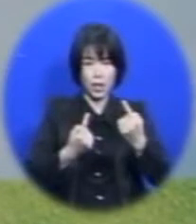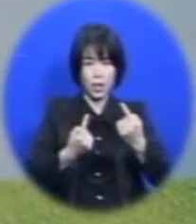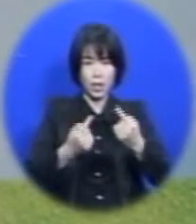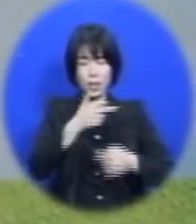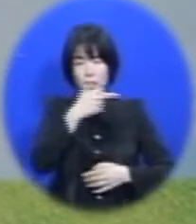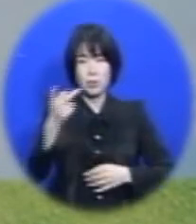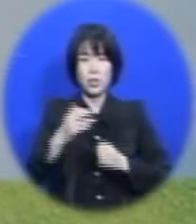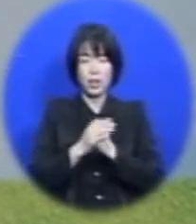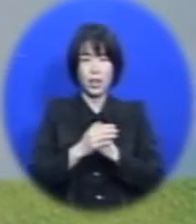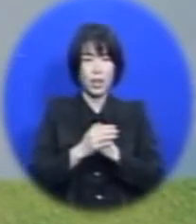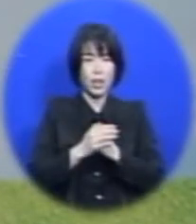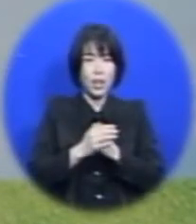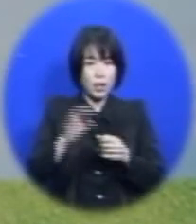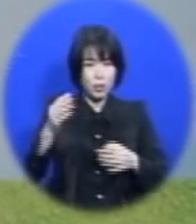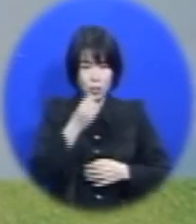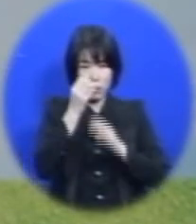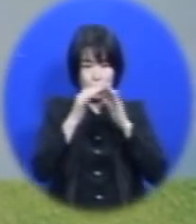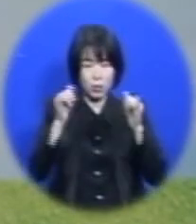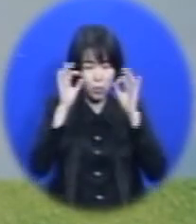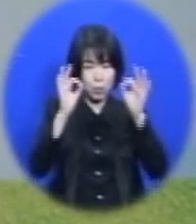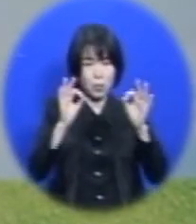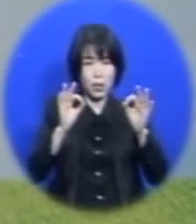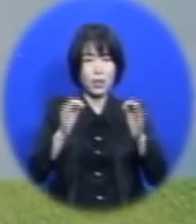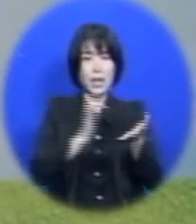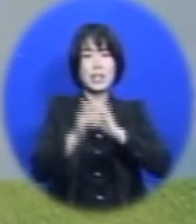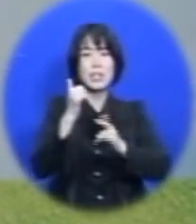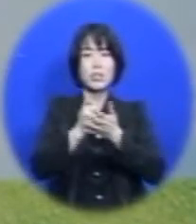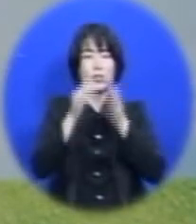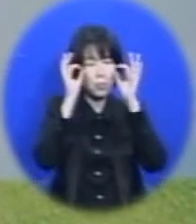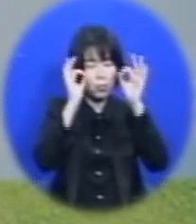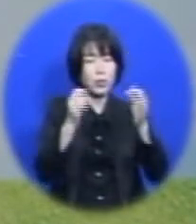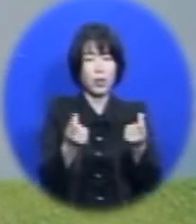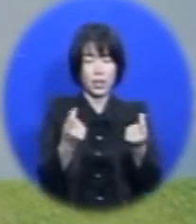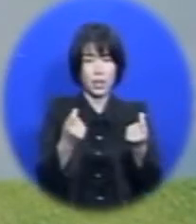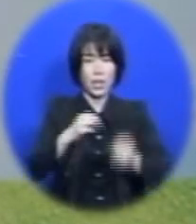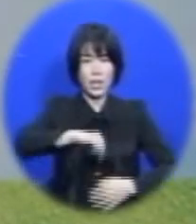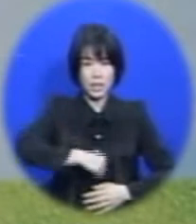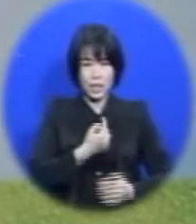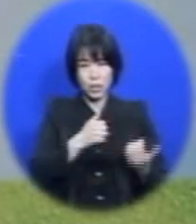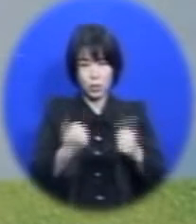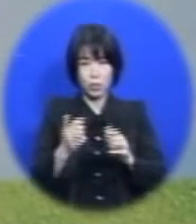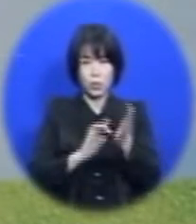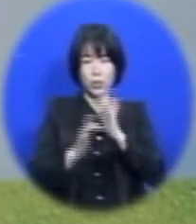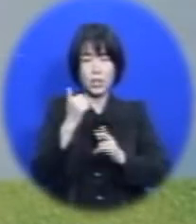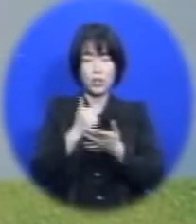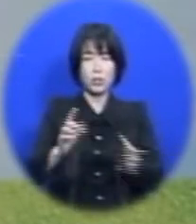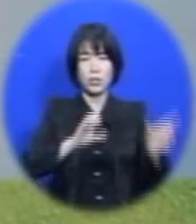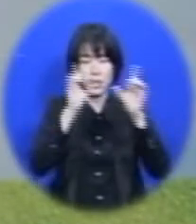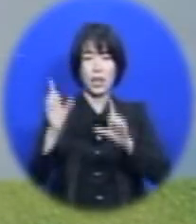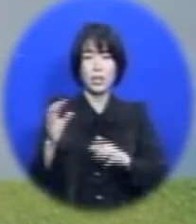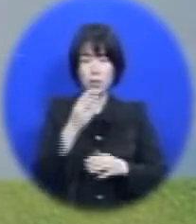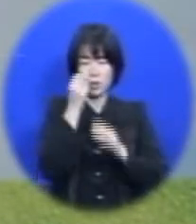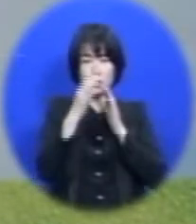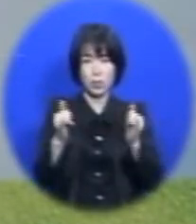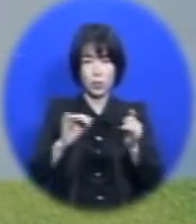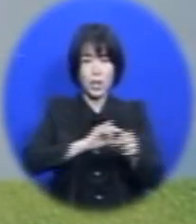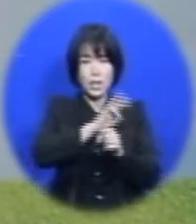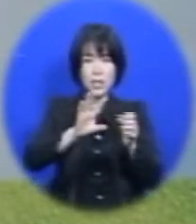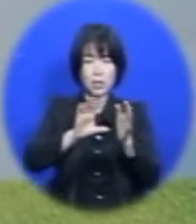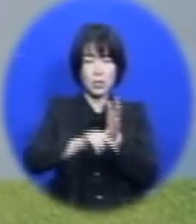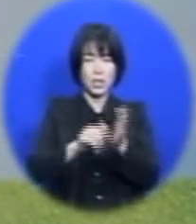꼭 예수님을 보는 것 같아. 선한목자교회 성도들은 자신이 죽고 예수로 사는 성도예요. 24시간